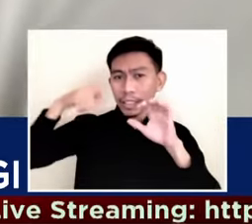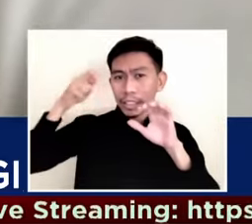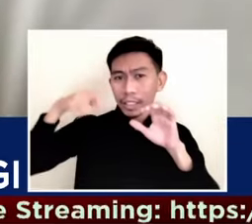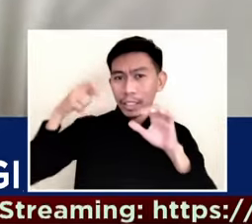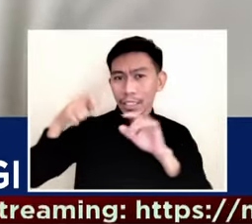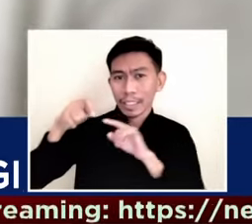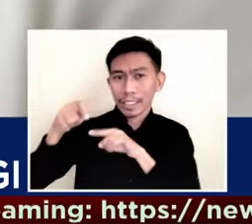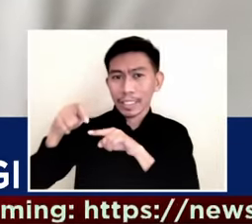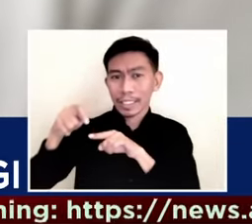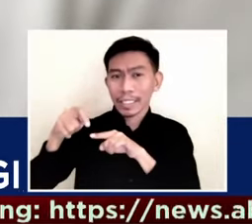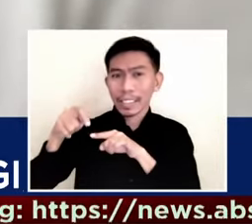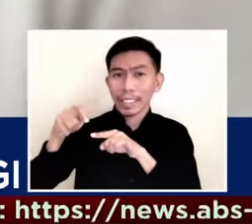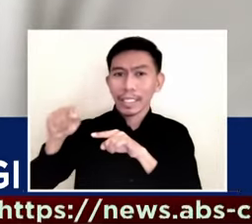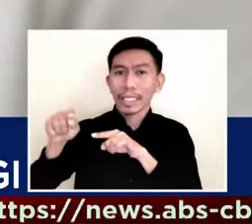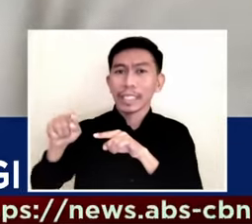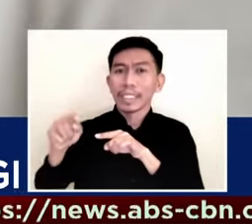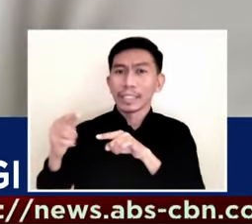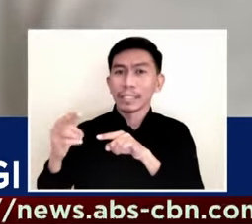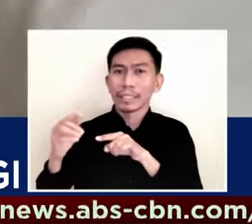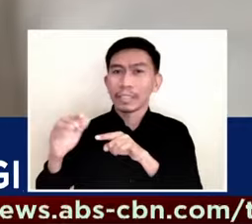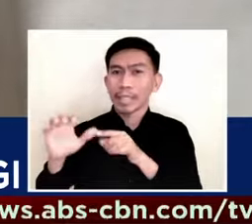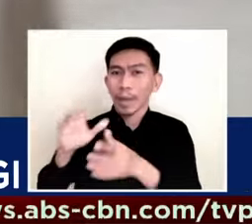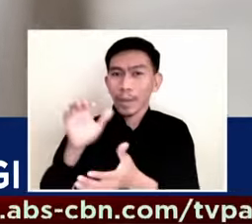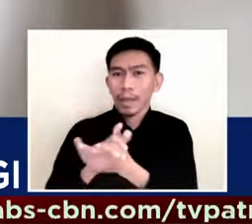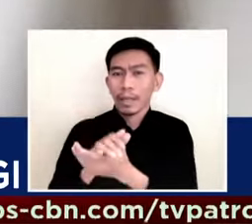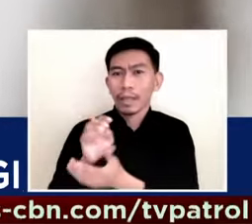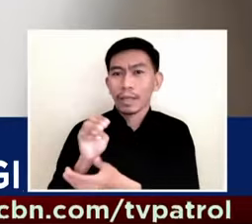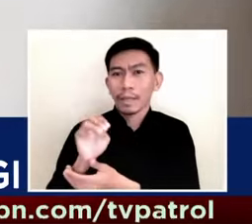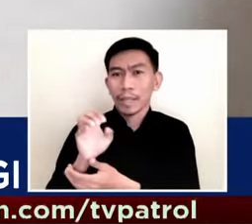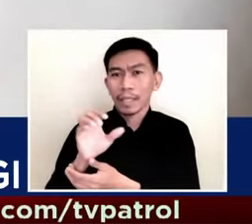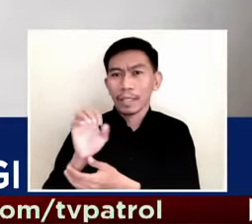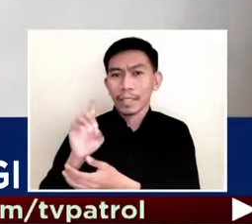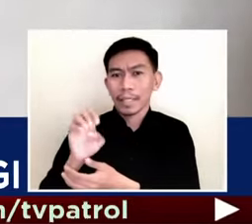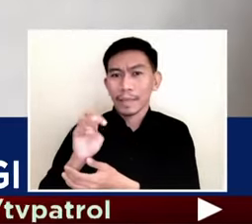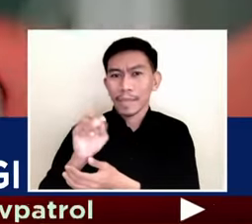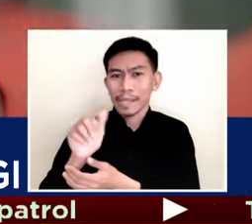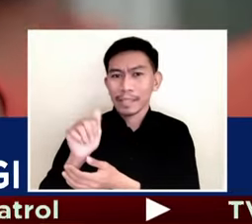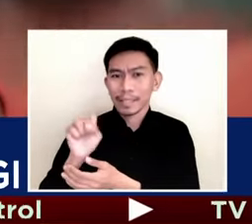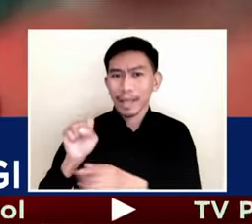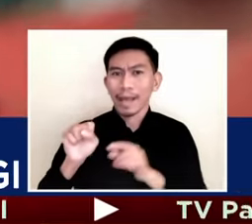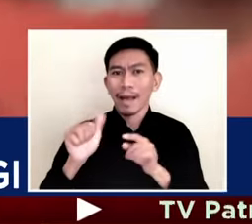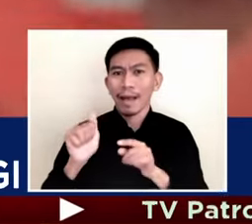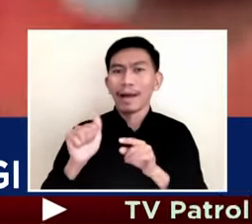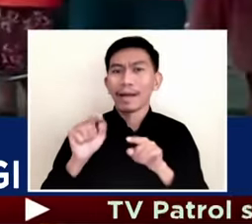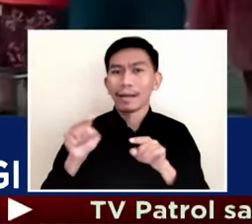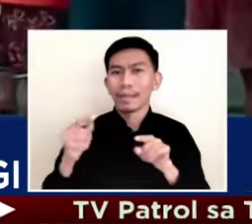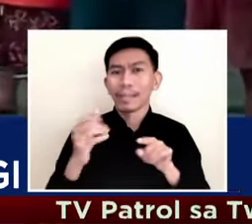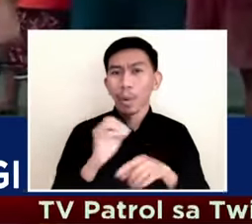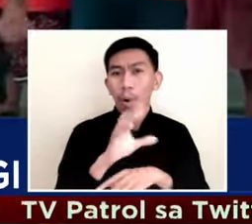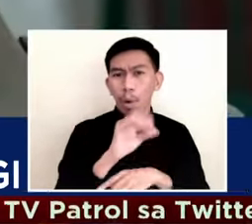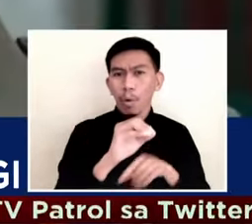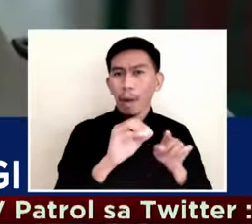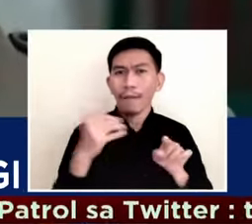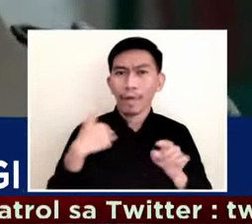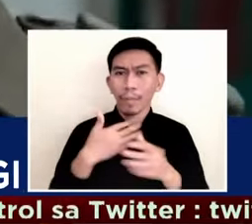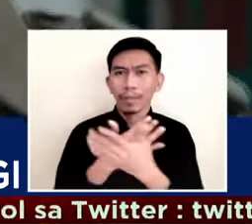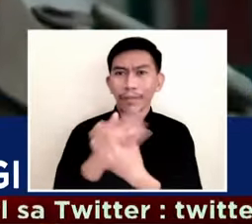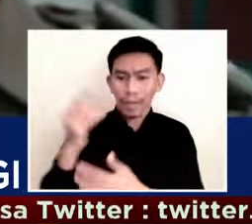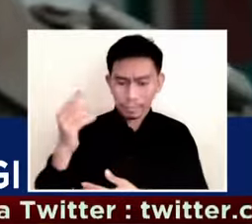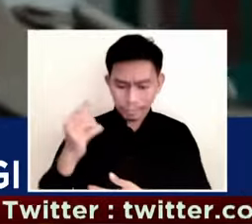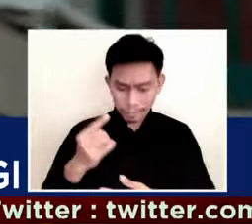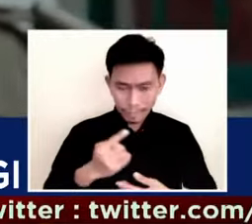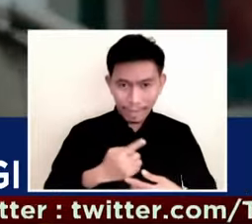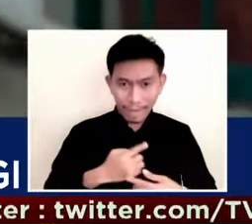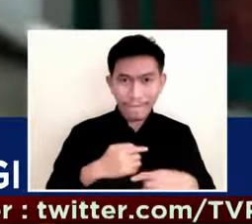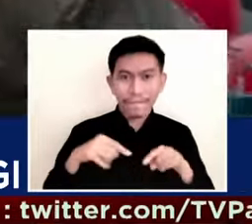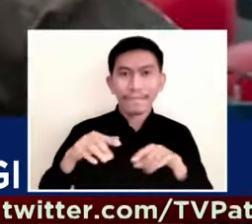ng aktor na si Michael De Mesa, dinapuan rin ng paro-paro si Coco Martin sa internment. Si Coco ang isa sa mga huling nakatrabaho ni Jacqueline sa